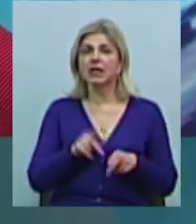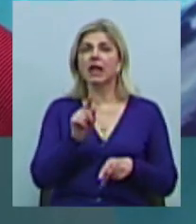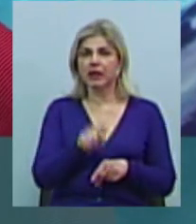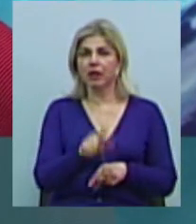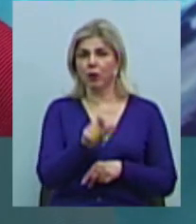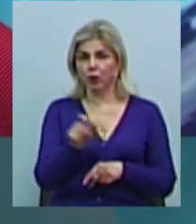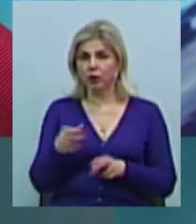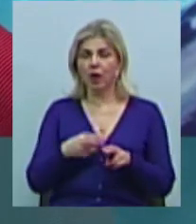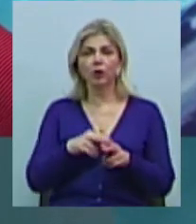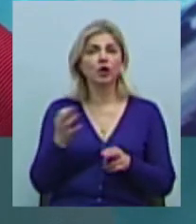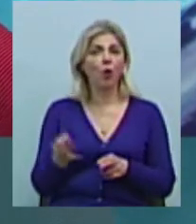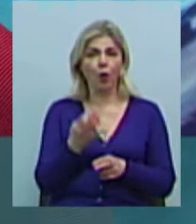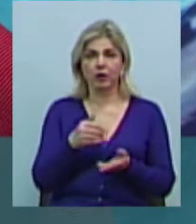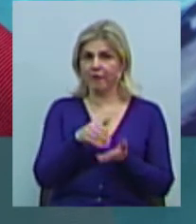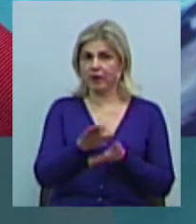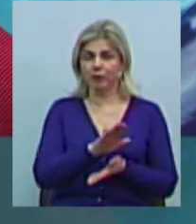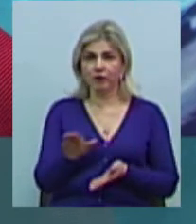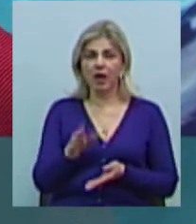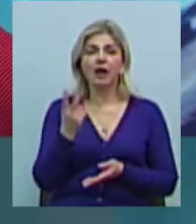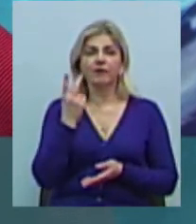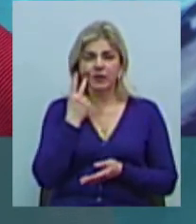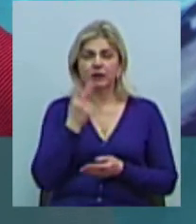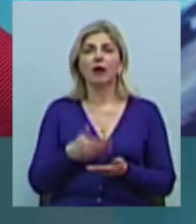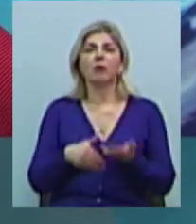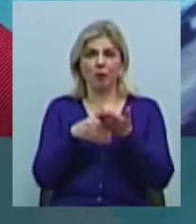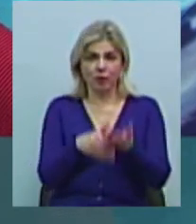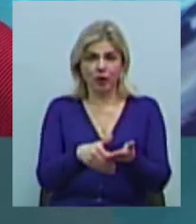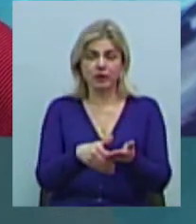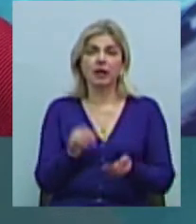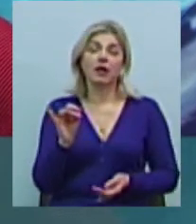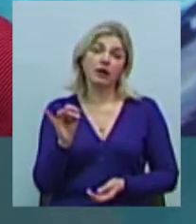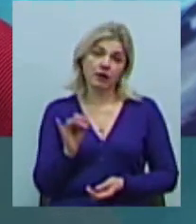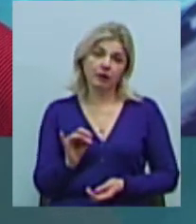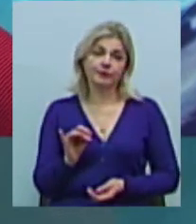ніколи не відмовляють, які завжди простягують руки допомоги і